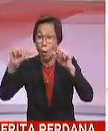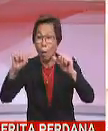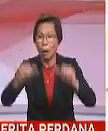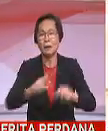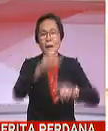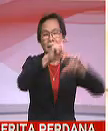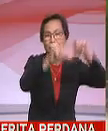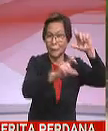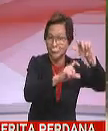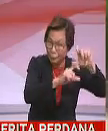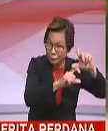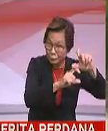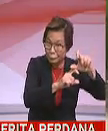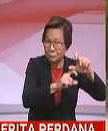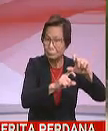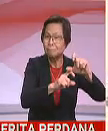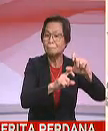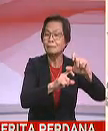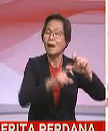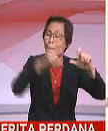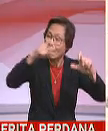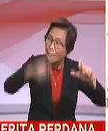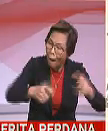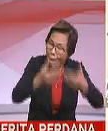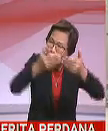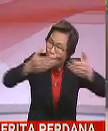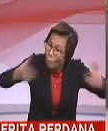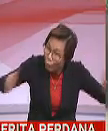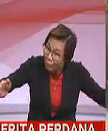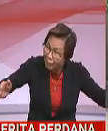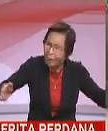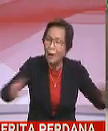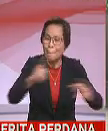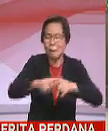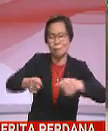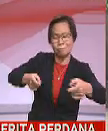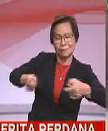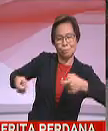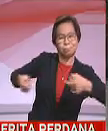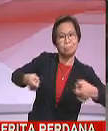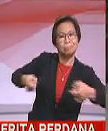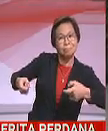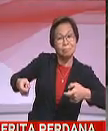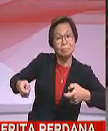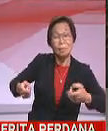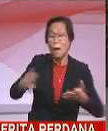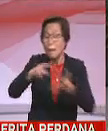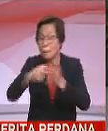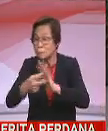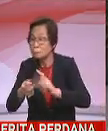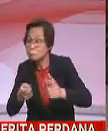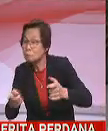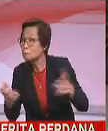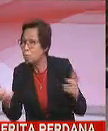Dewan Bandaraya Kuala Lumpur hendaklah dibuka tetapi dikawal selia. Apa maksud kawal